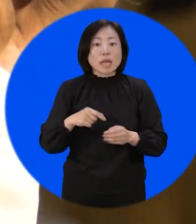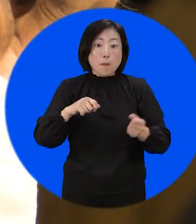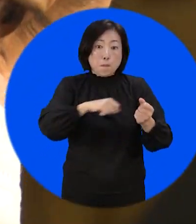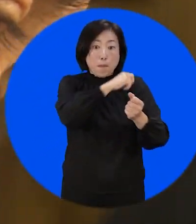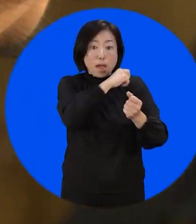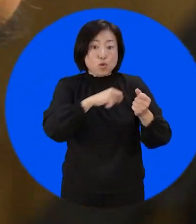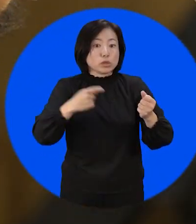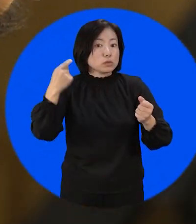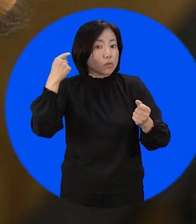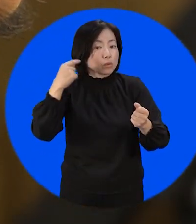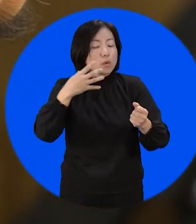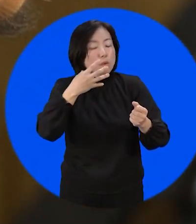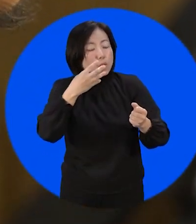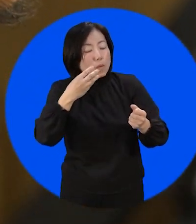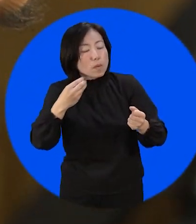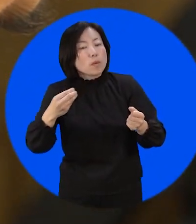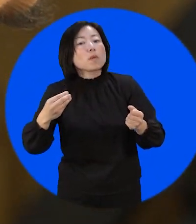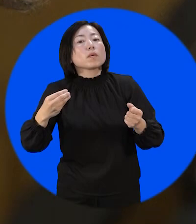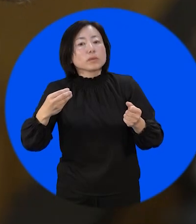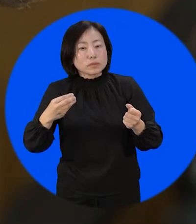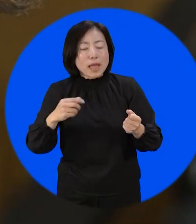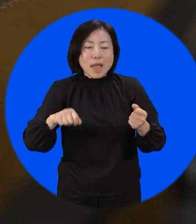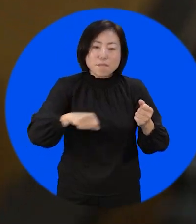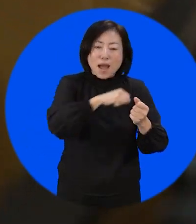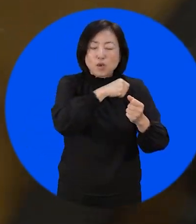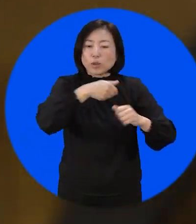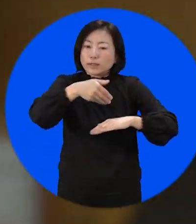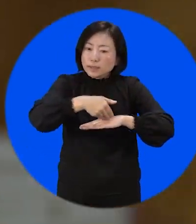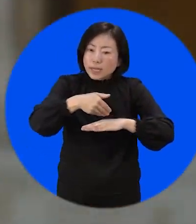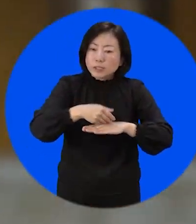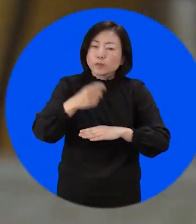るバイオリンへの思いが蘇ってきました。